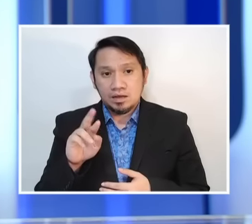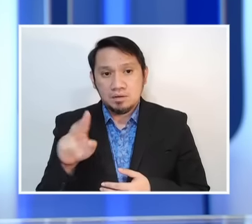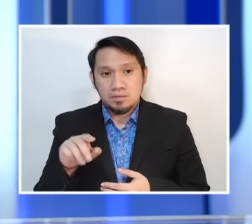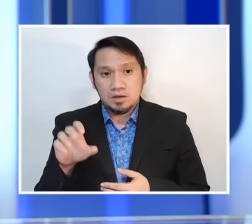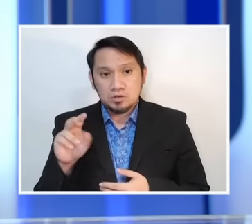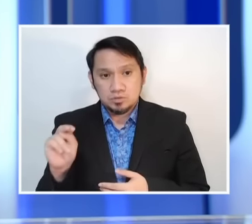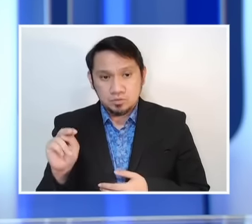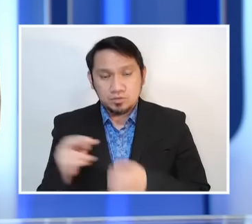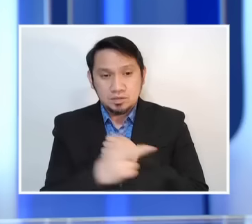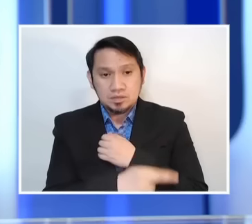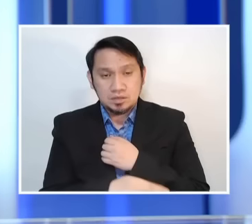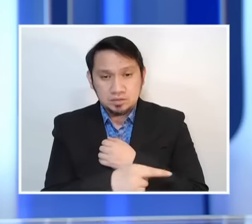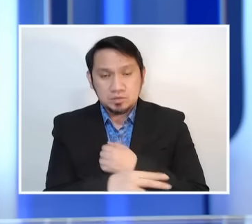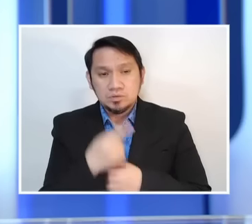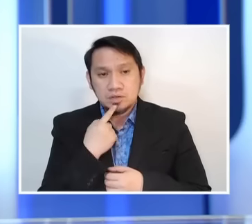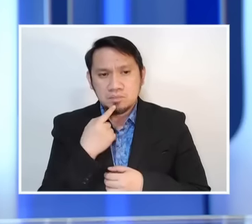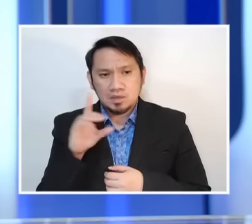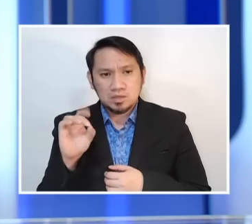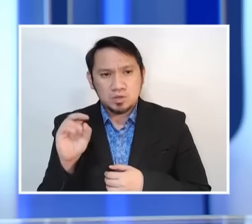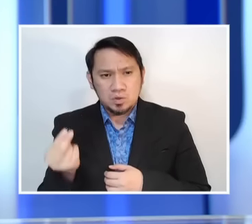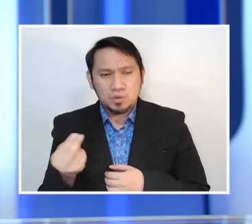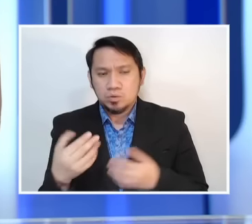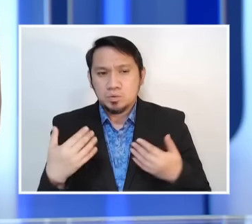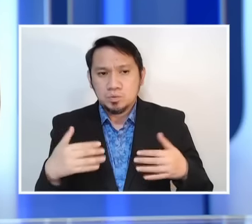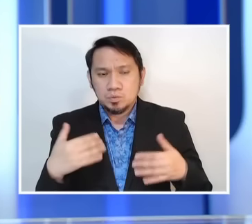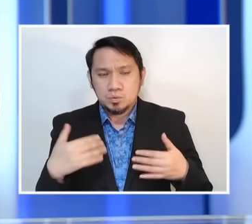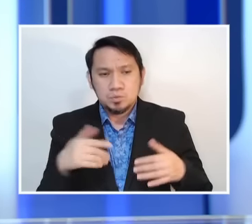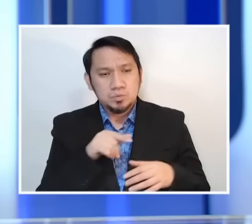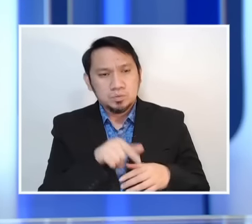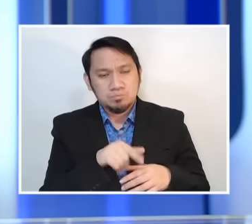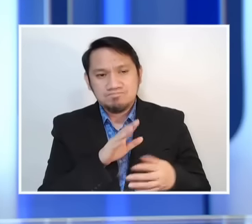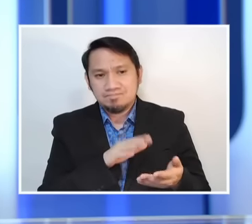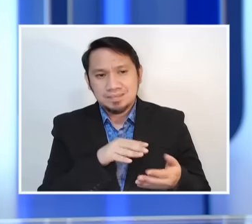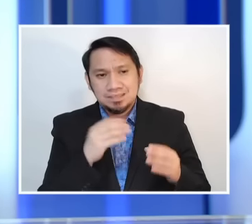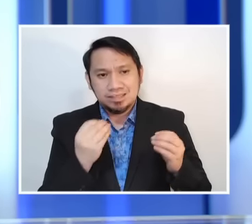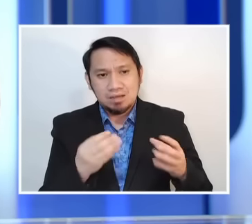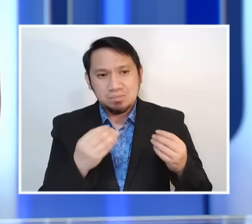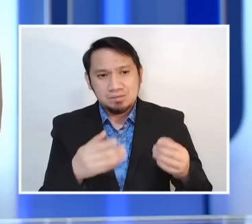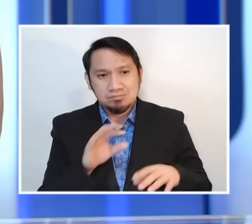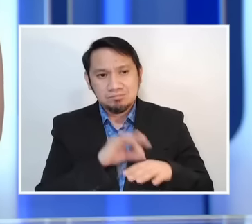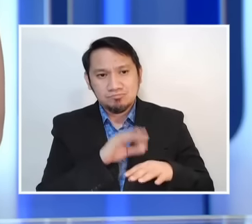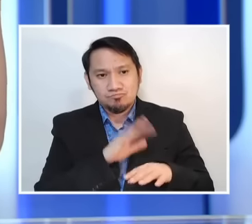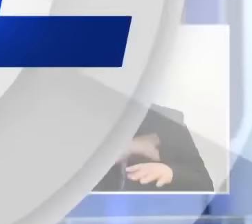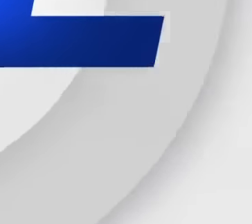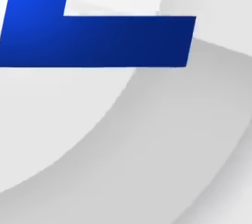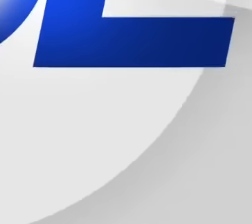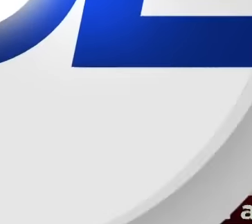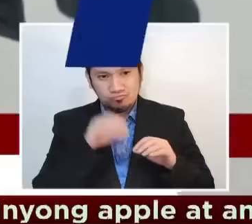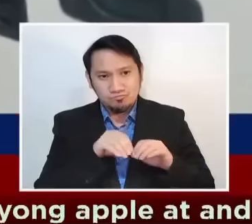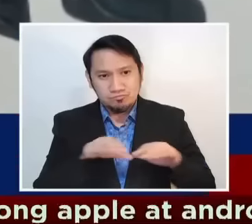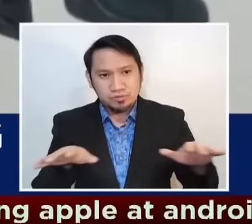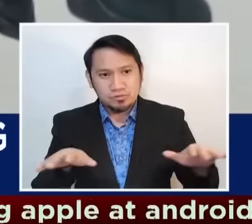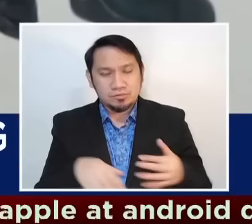DOH na nakakaalarma na ang pagtaas ng mga kaso. Nagpapatrol, Michael Dalizo.